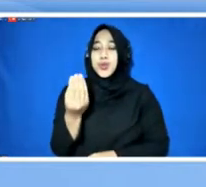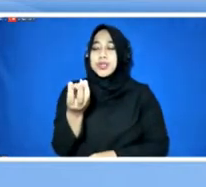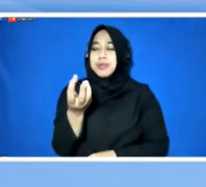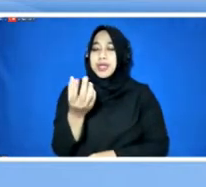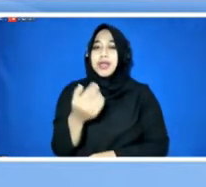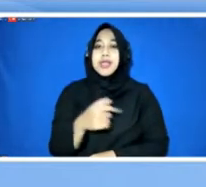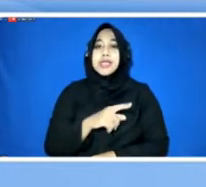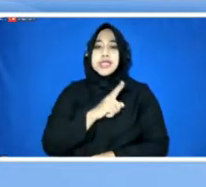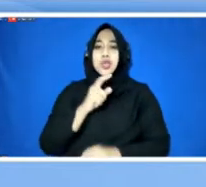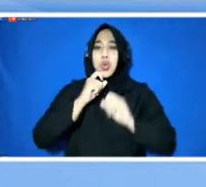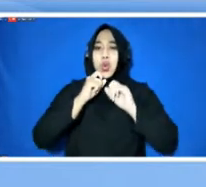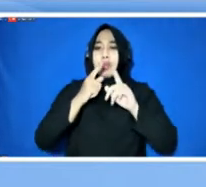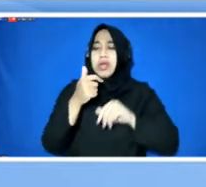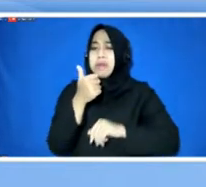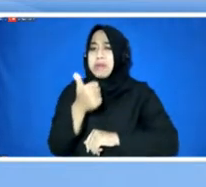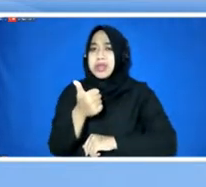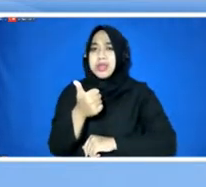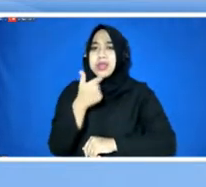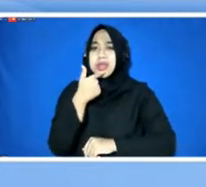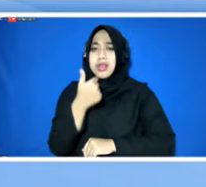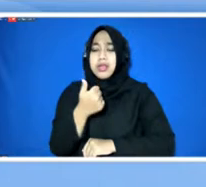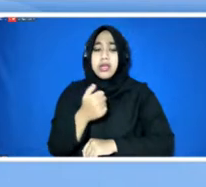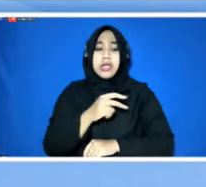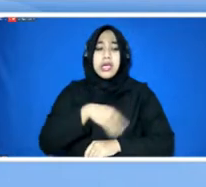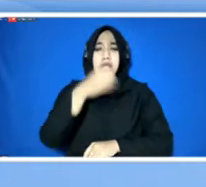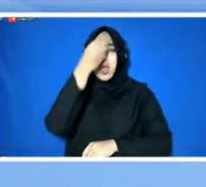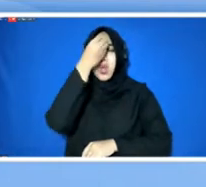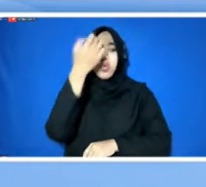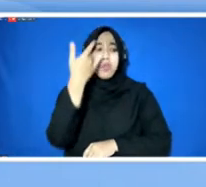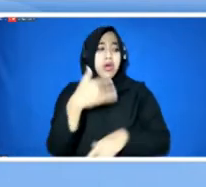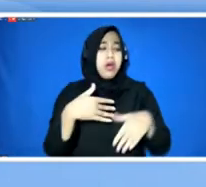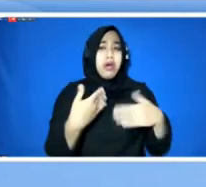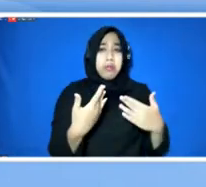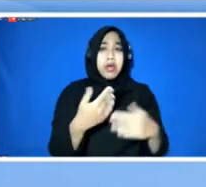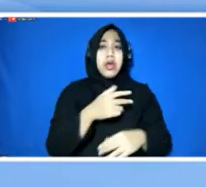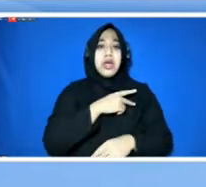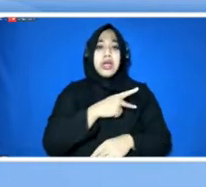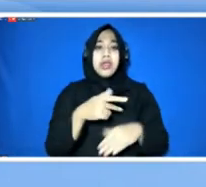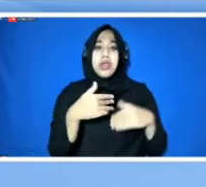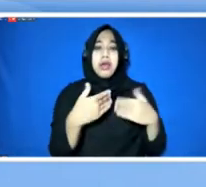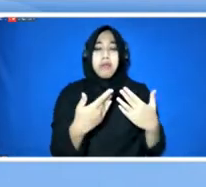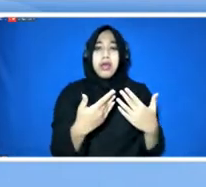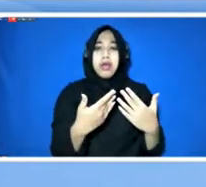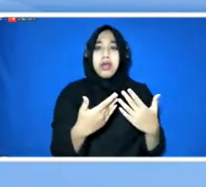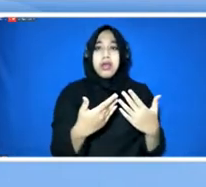satu komentar penting bahwa ada hal yang penting kita lupa, bahwa ketika kita